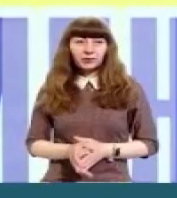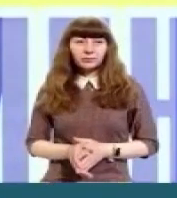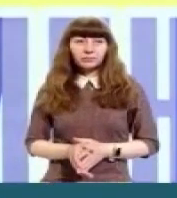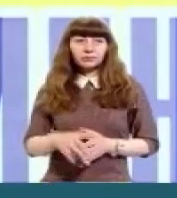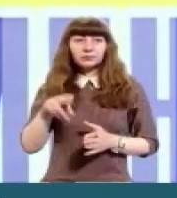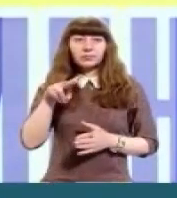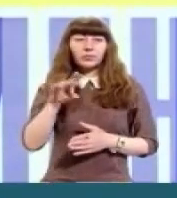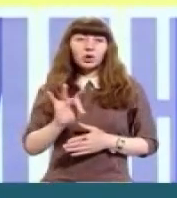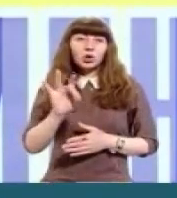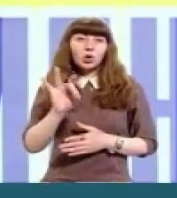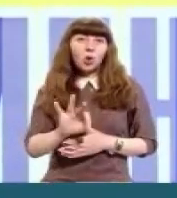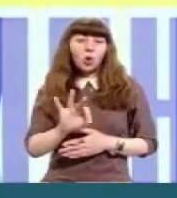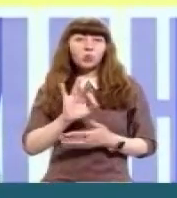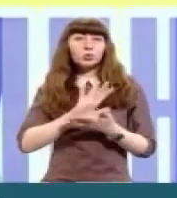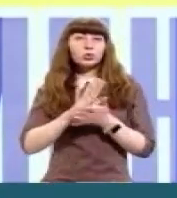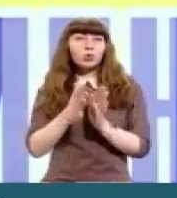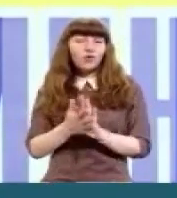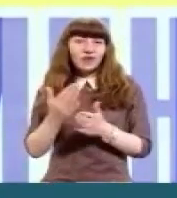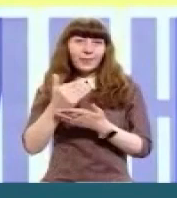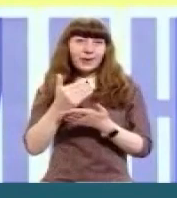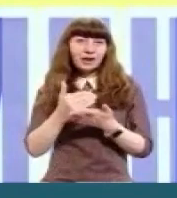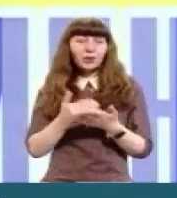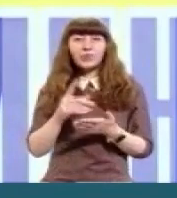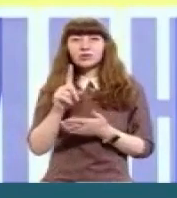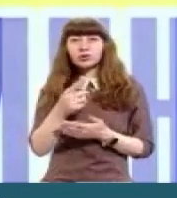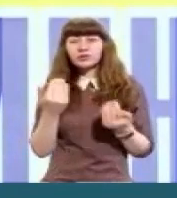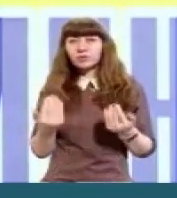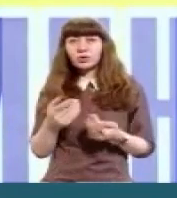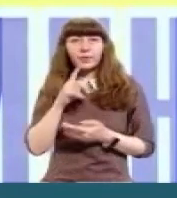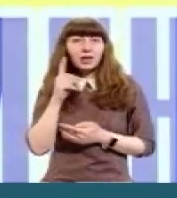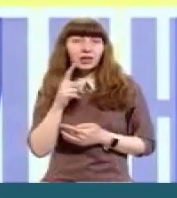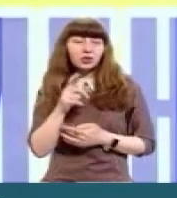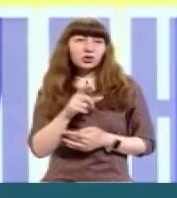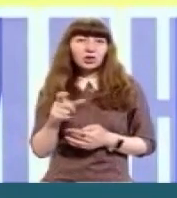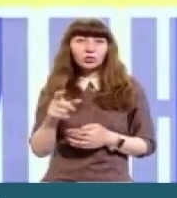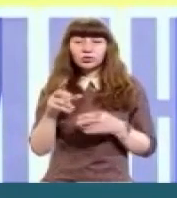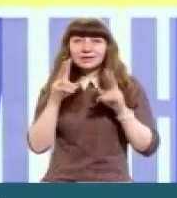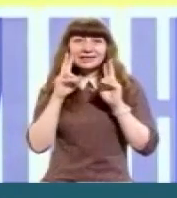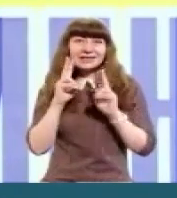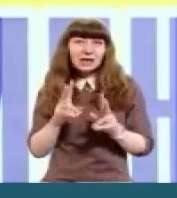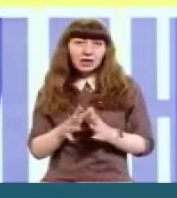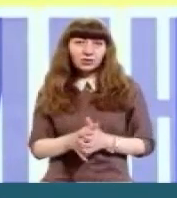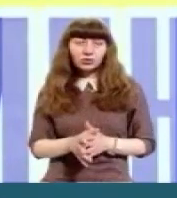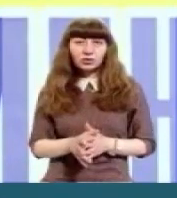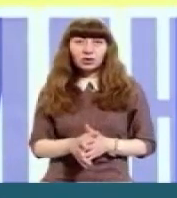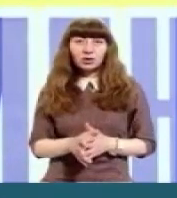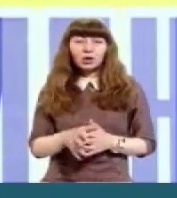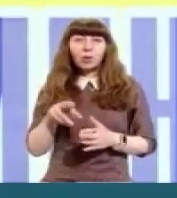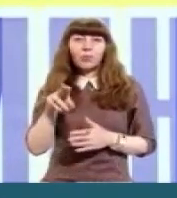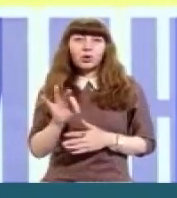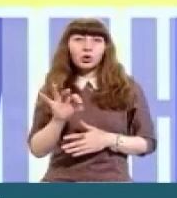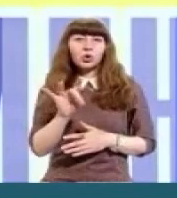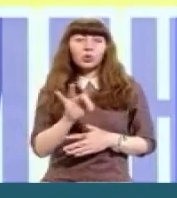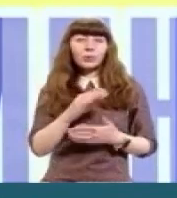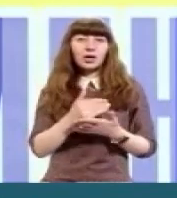про условия данных программ, то есть потому что у нас все равно молодежь, все равно еще некоторые не знают про такие